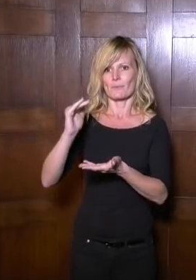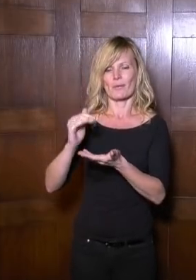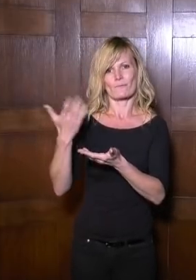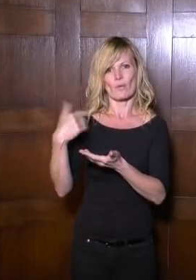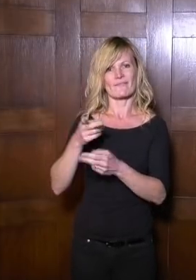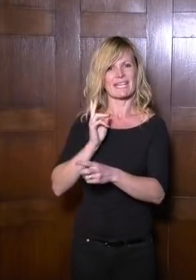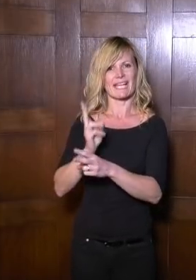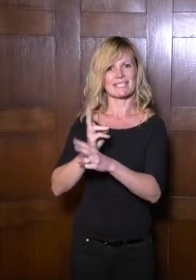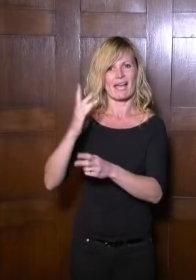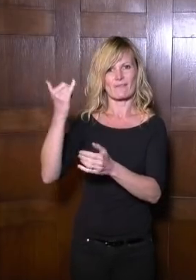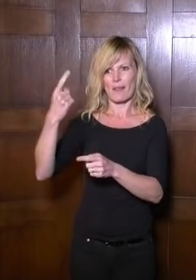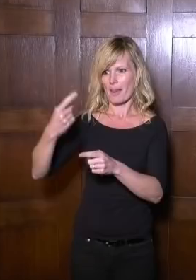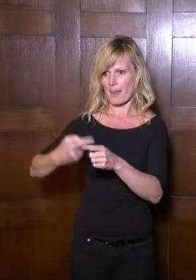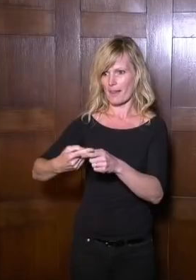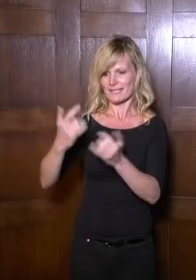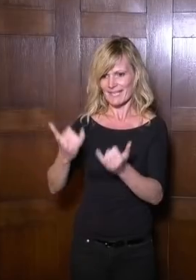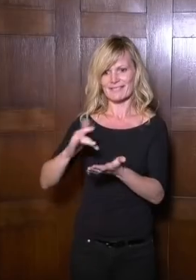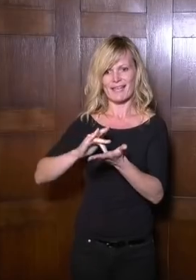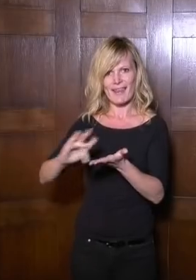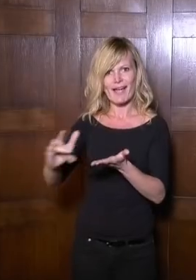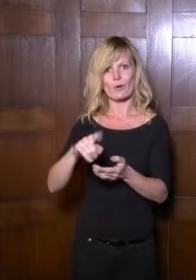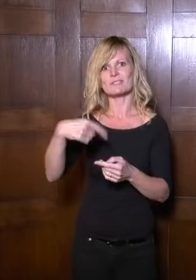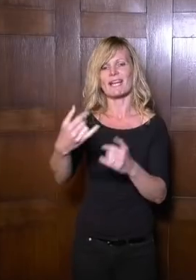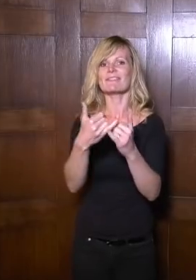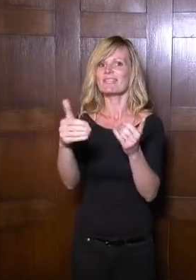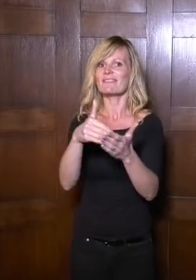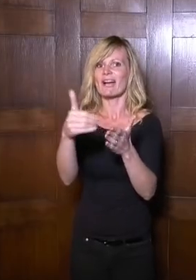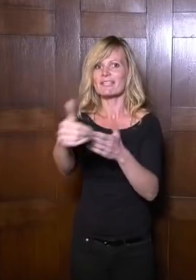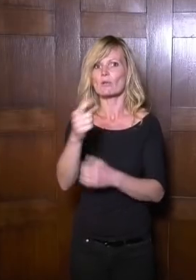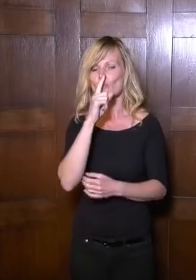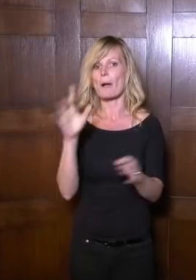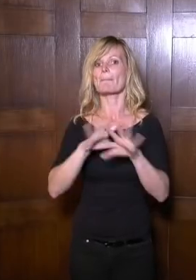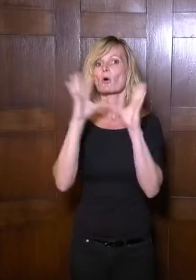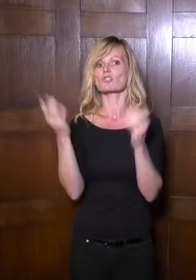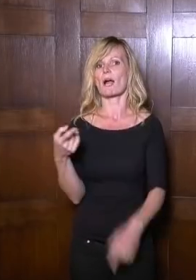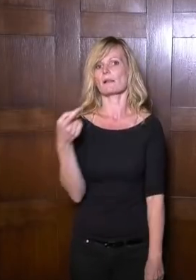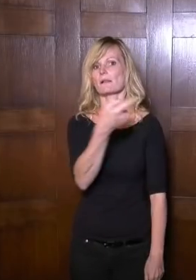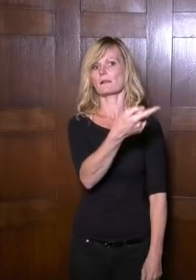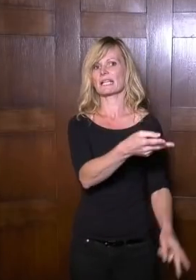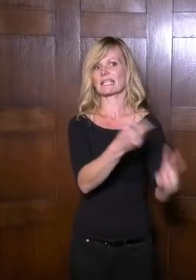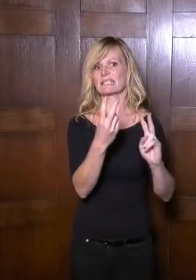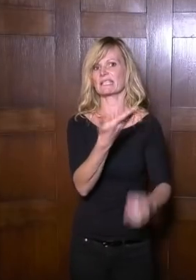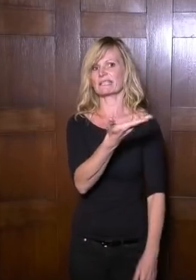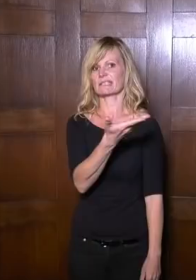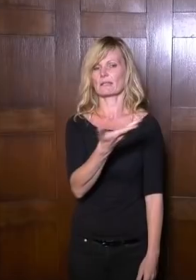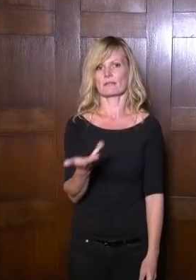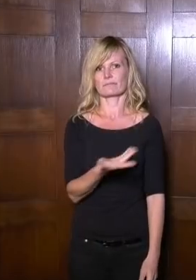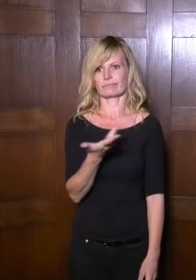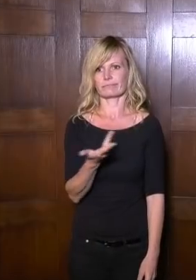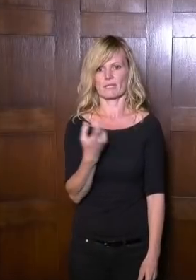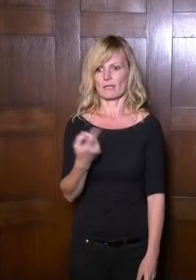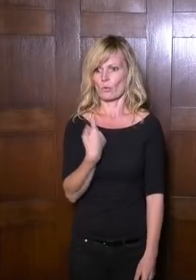man weiß nicht, wie es weitergeht und man kann nicht pauschal auf Kredite verweisen. Gerade in unserer Stadt haben viele noch an Krediten